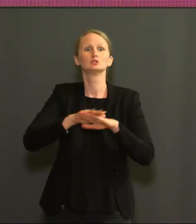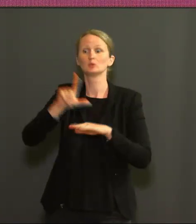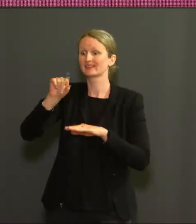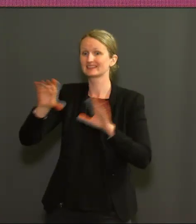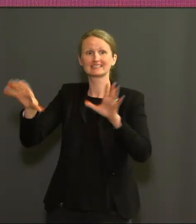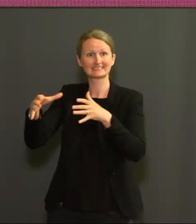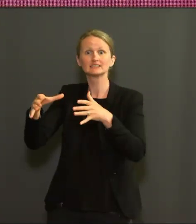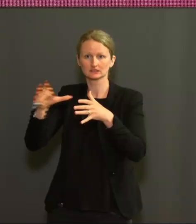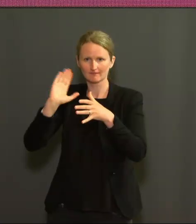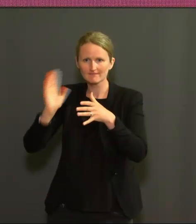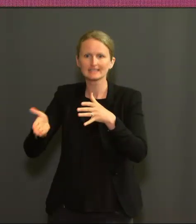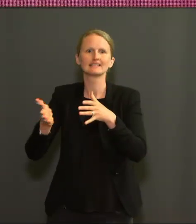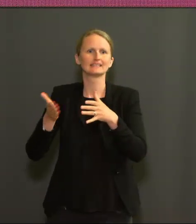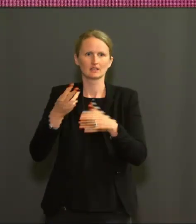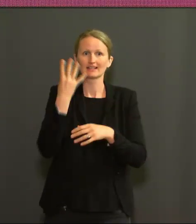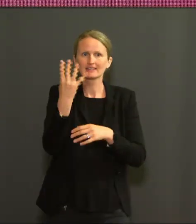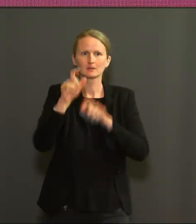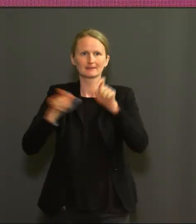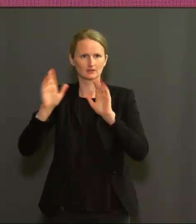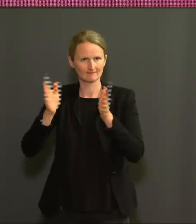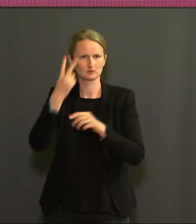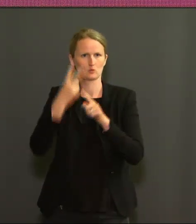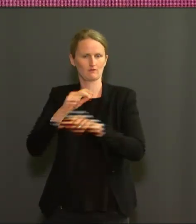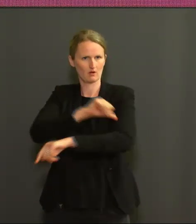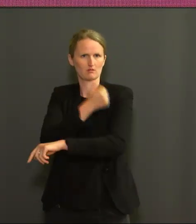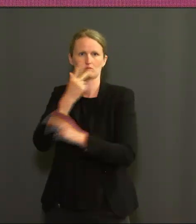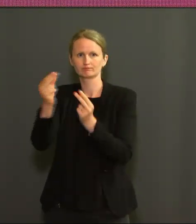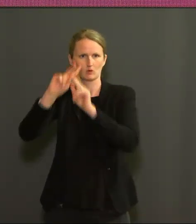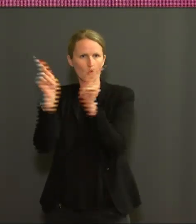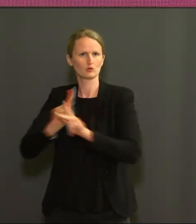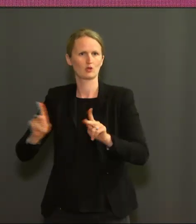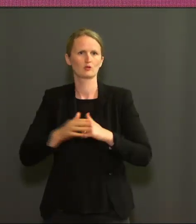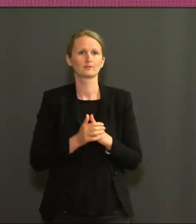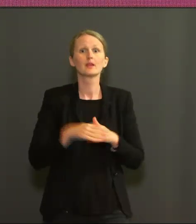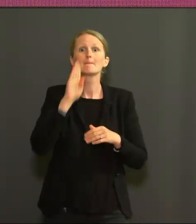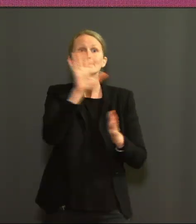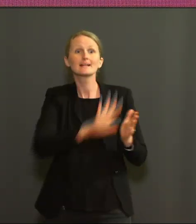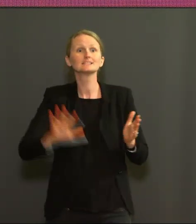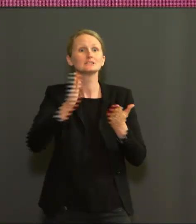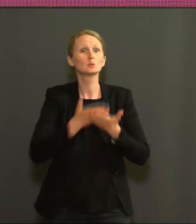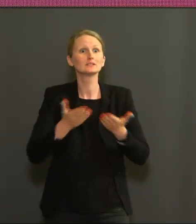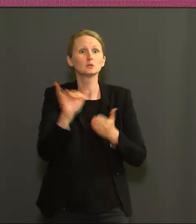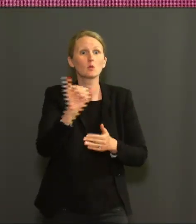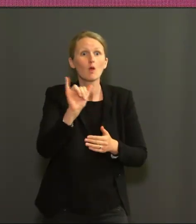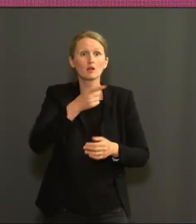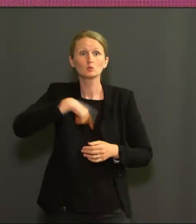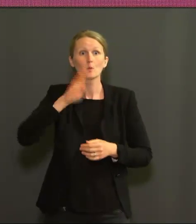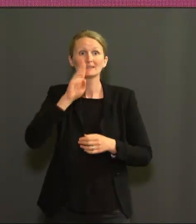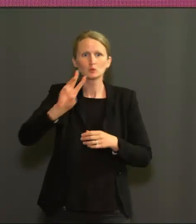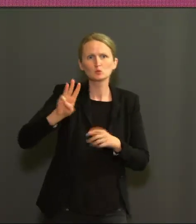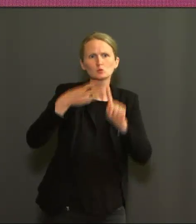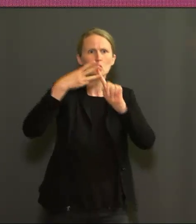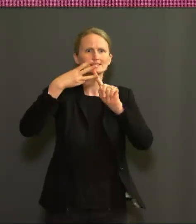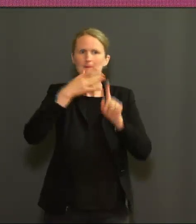Au niveau européen, la Belgique occupe désormais la 3e place en termes de taux de vaccination et